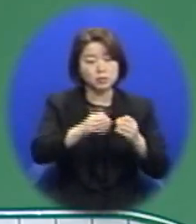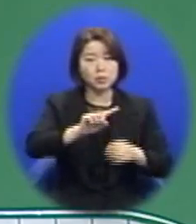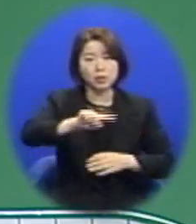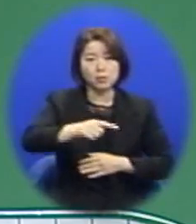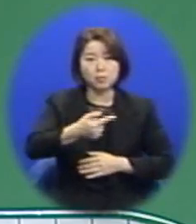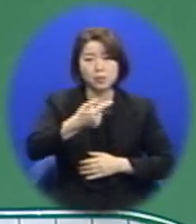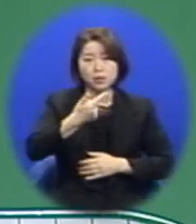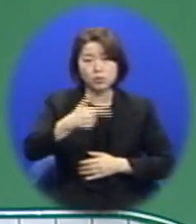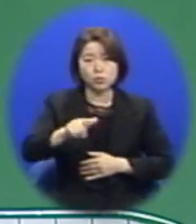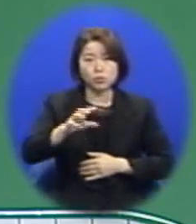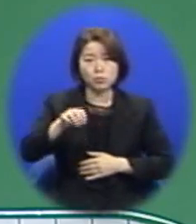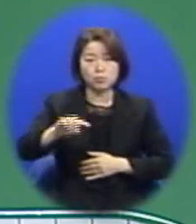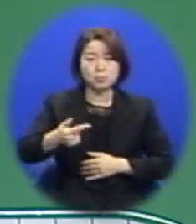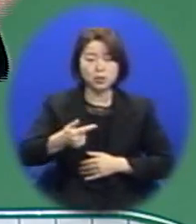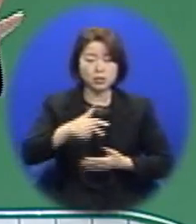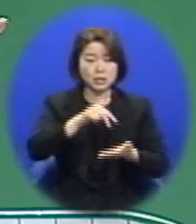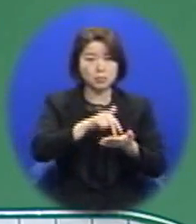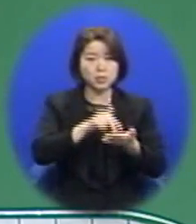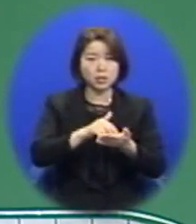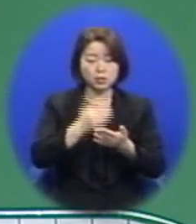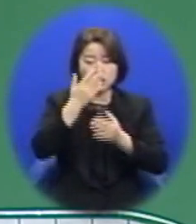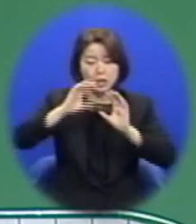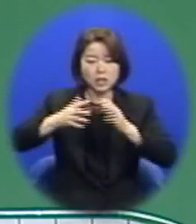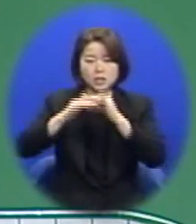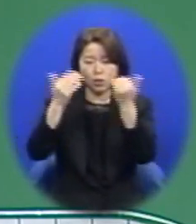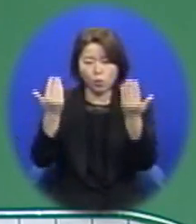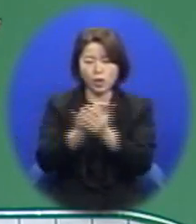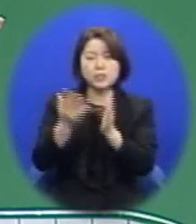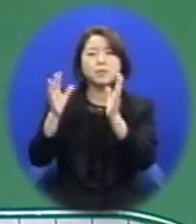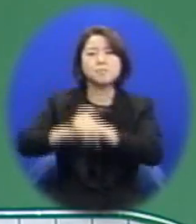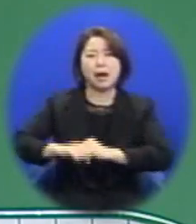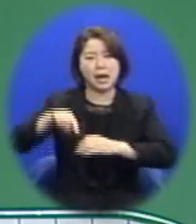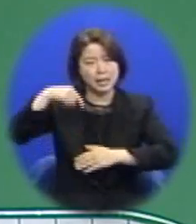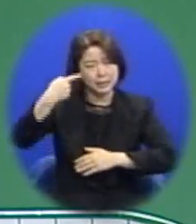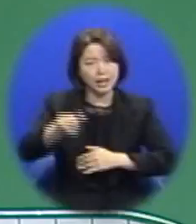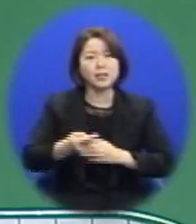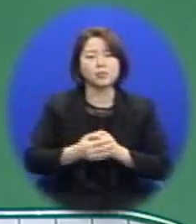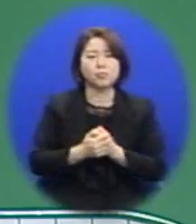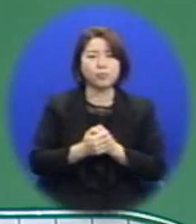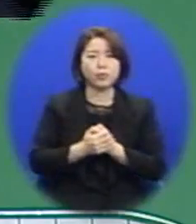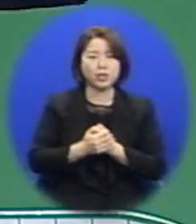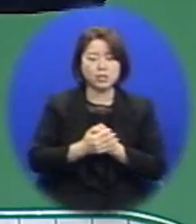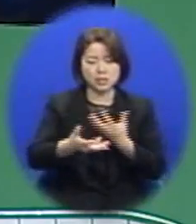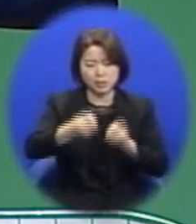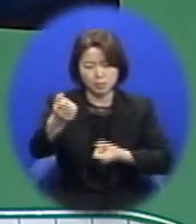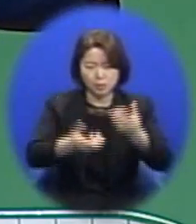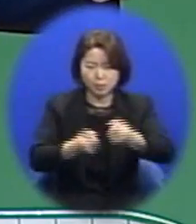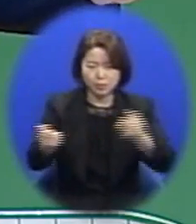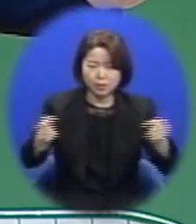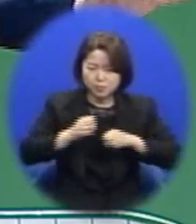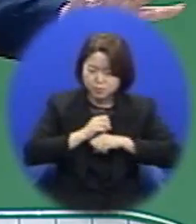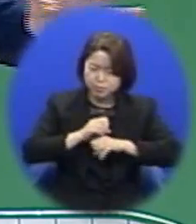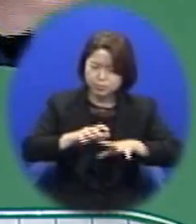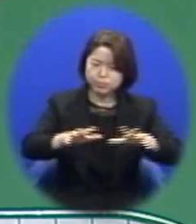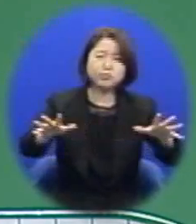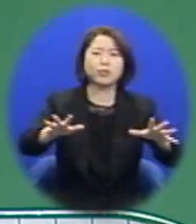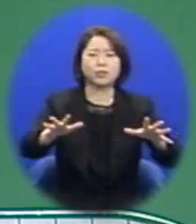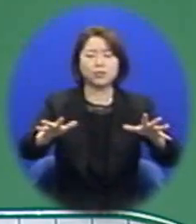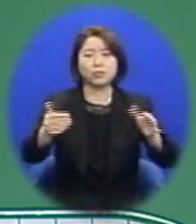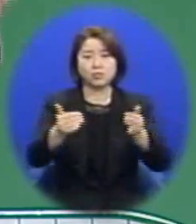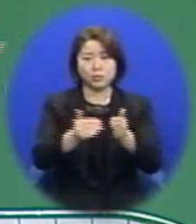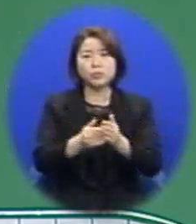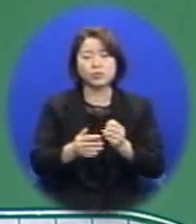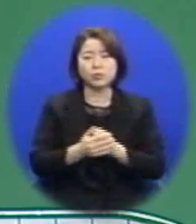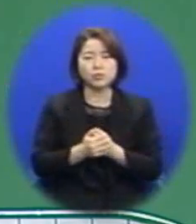기자의 처지는요 이스라엘이 완전히 망한 다음입니다. 지금 갈갈이 다 민족들이 여러 나라에 찢겨 가고 있는